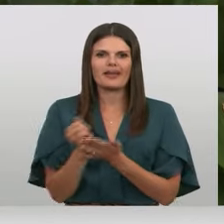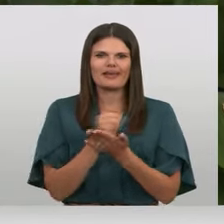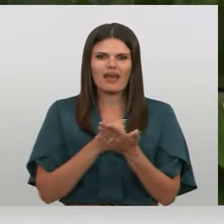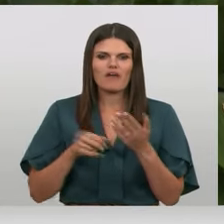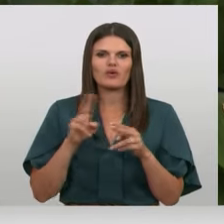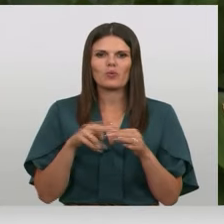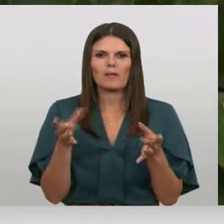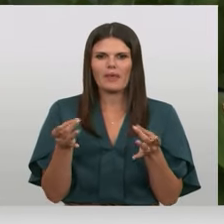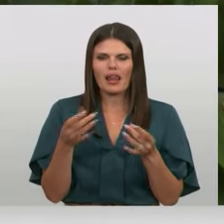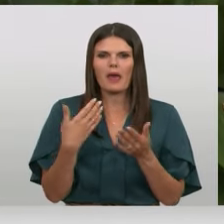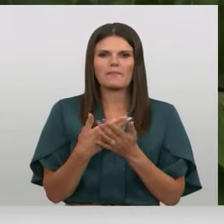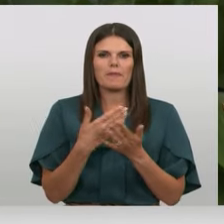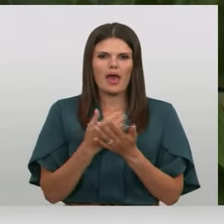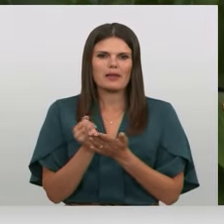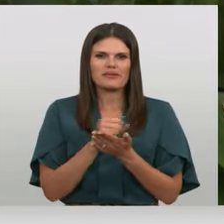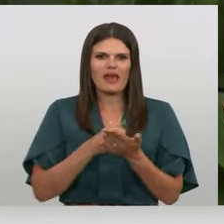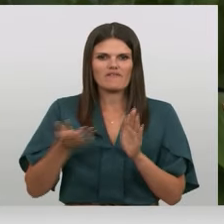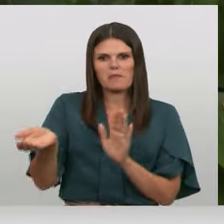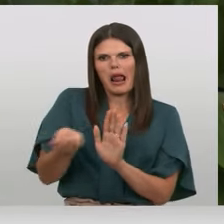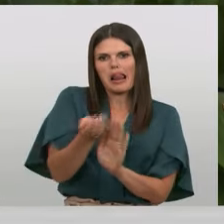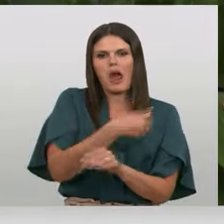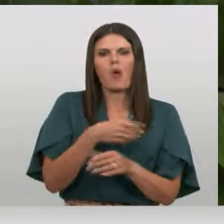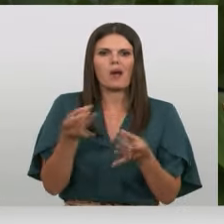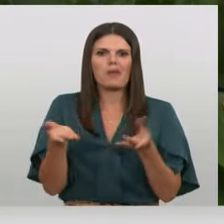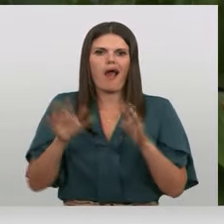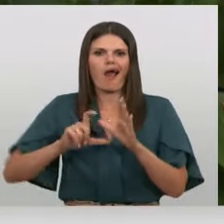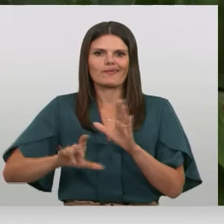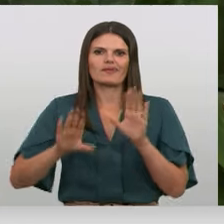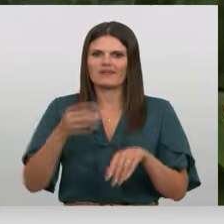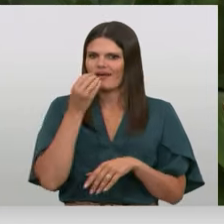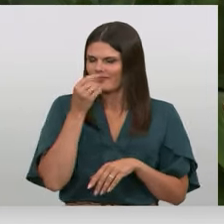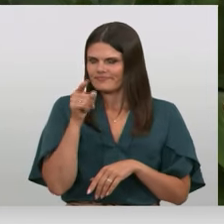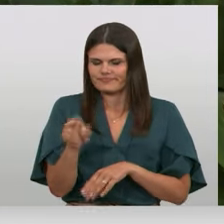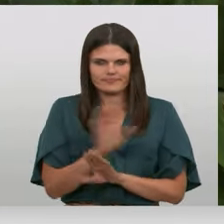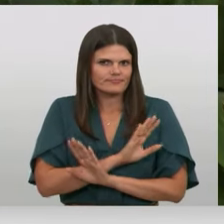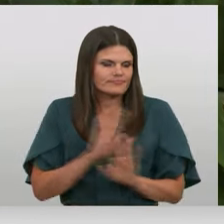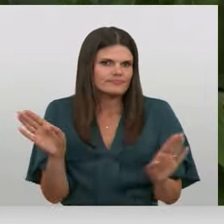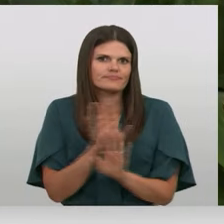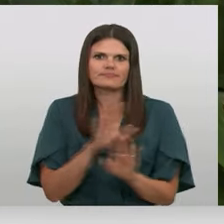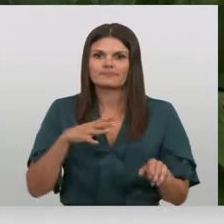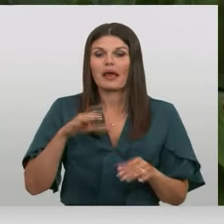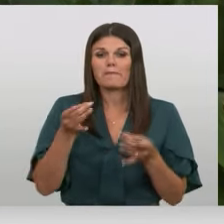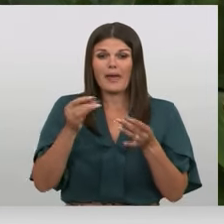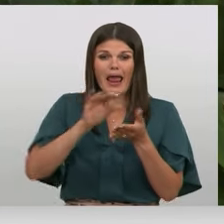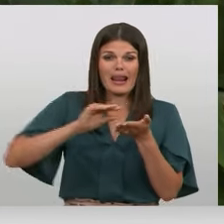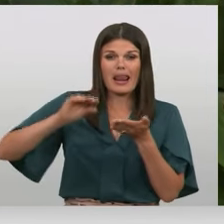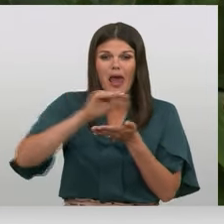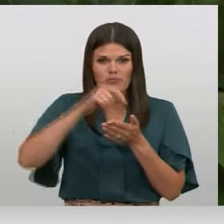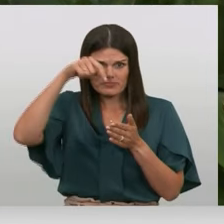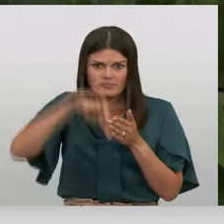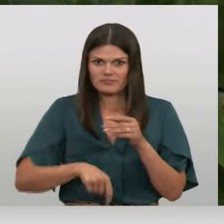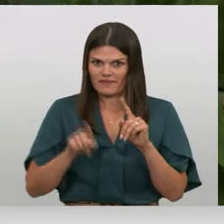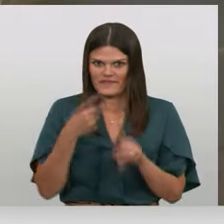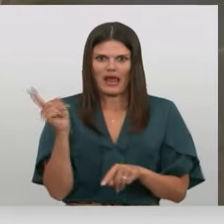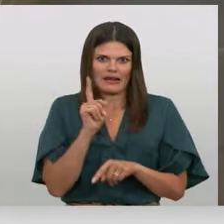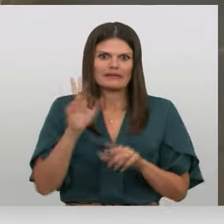ka ievārījumam noņemam pelējumu un tad droši to te atlikumu ēdam, kas arī neatbilst patiesībai, jo mēs neredzam, kā šis pelējums tālāk burkā